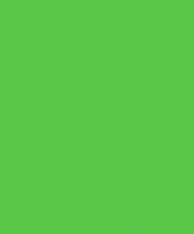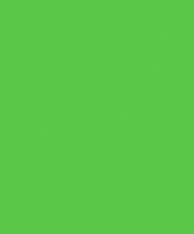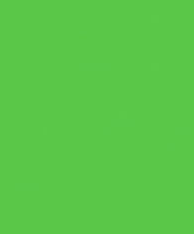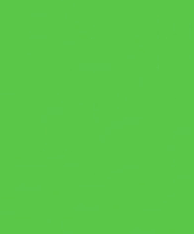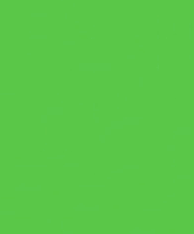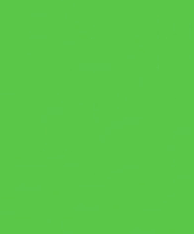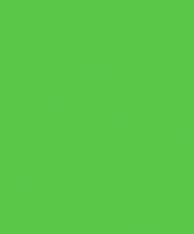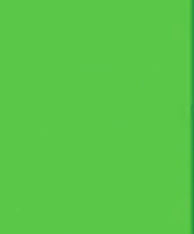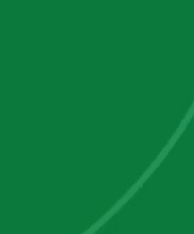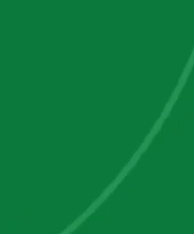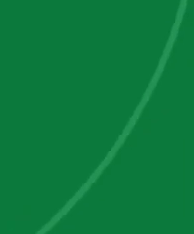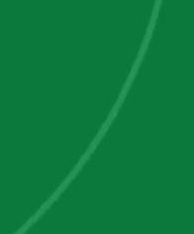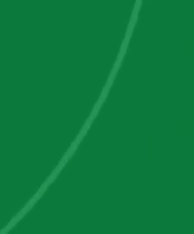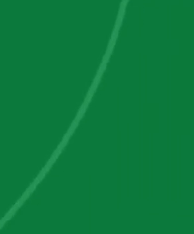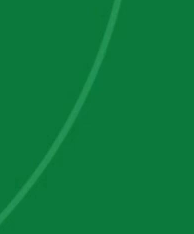Музика